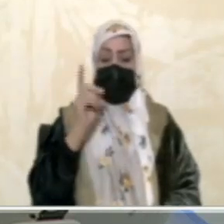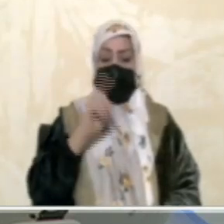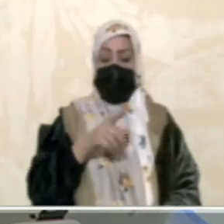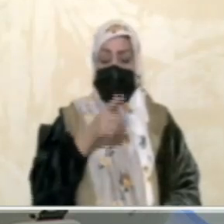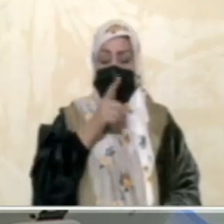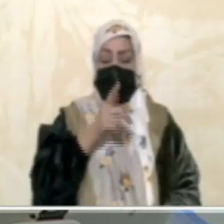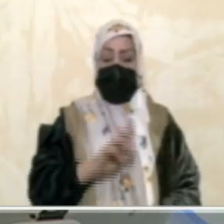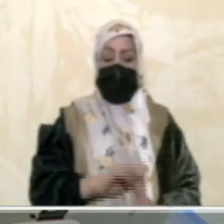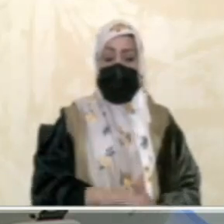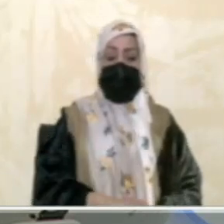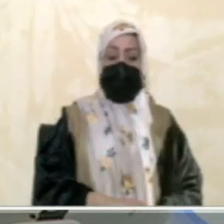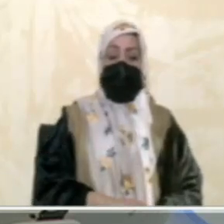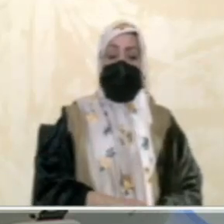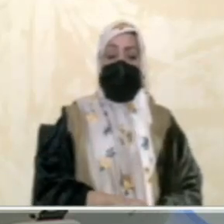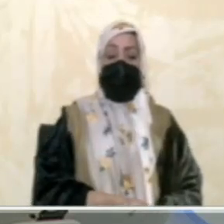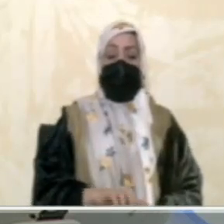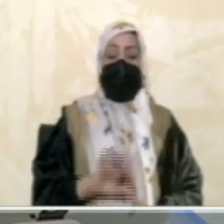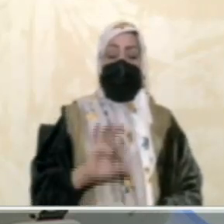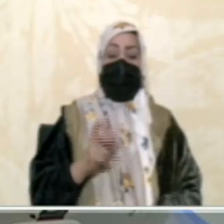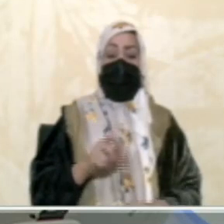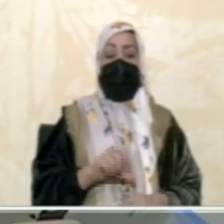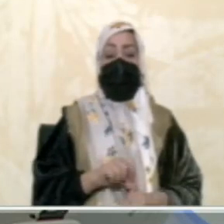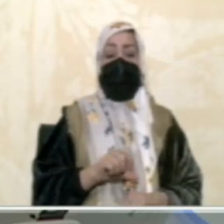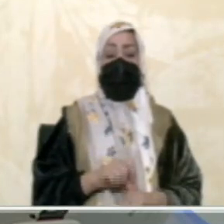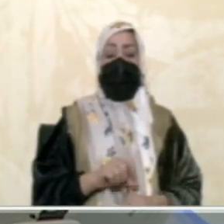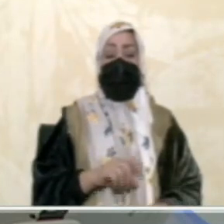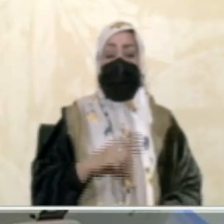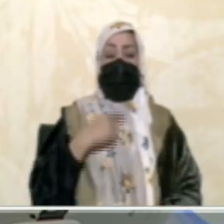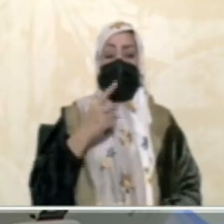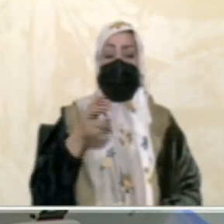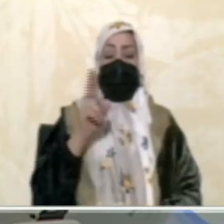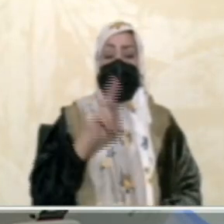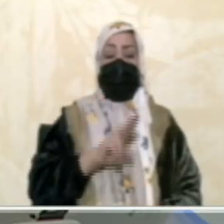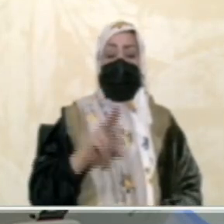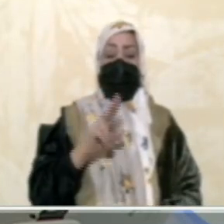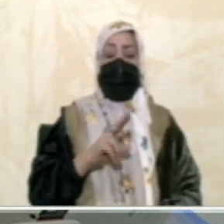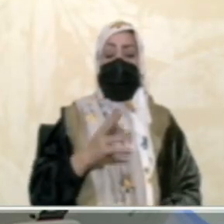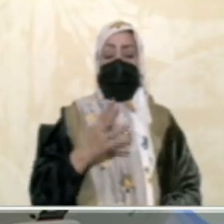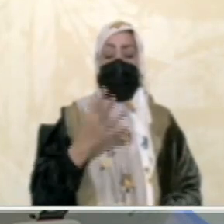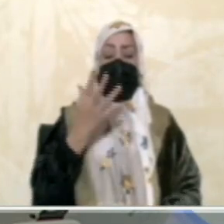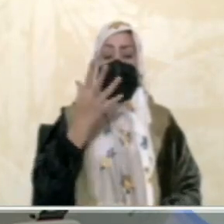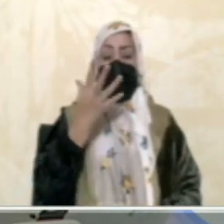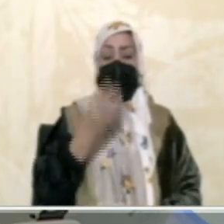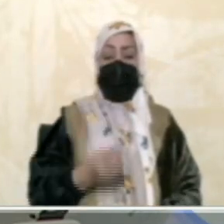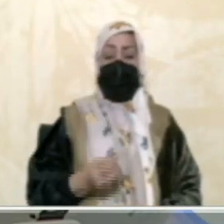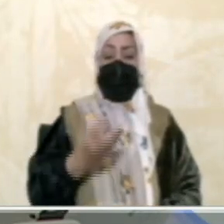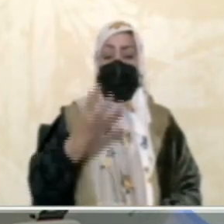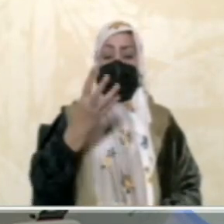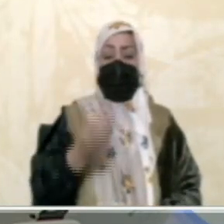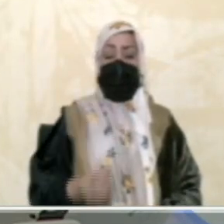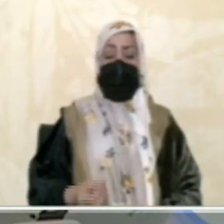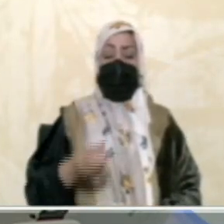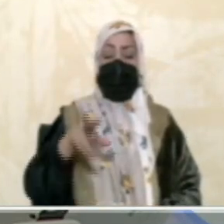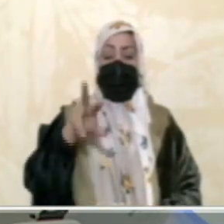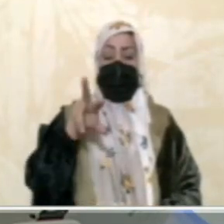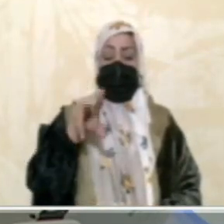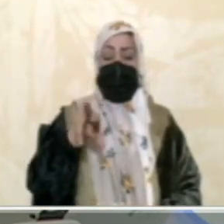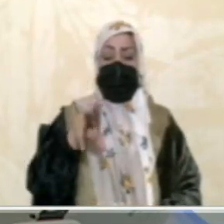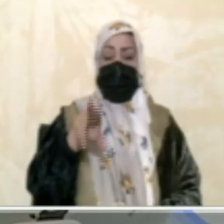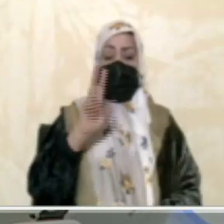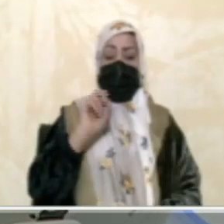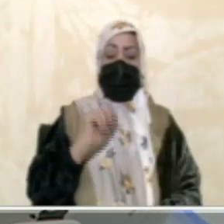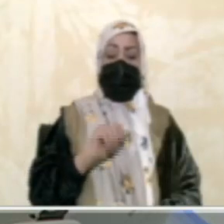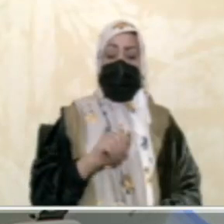طرابلس تسال عليه ابن بنت الاخ ابن بنت الاخ وابن بنت